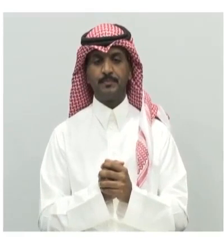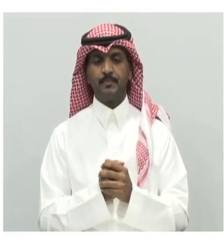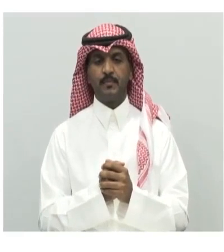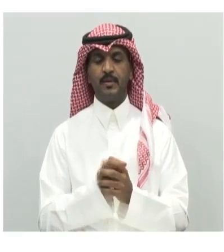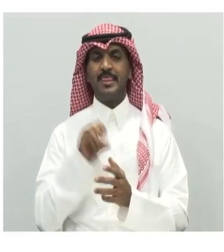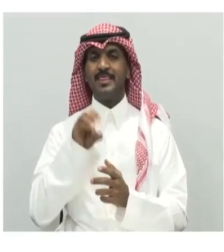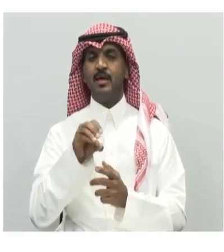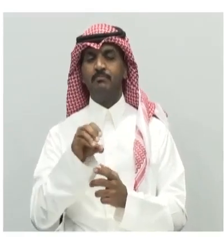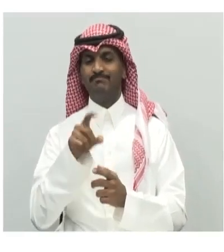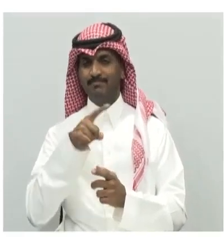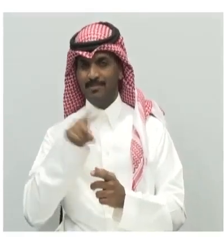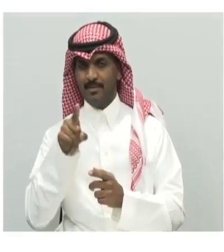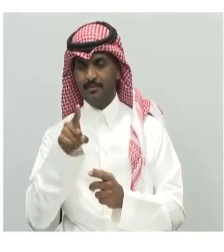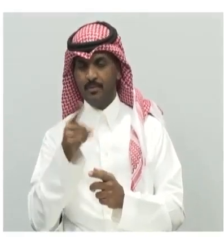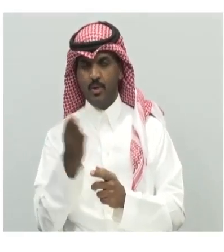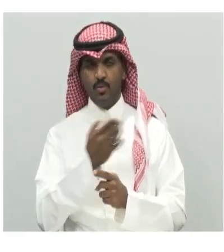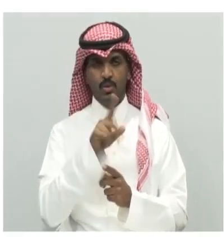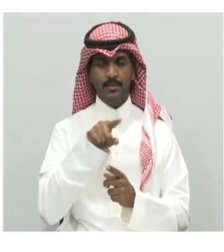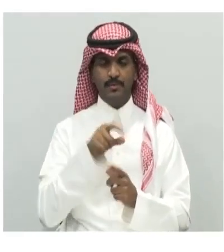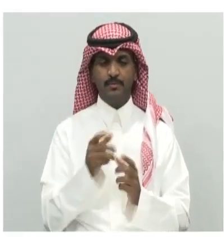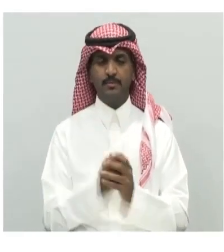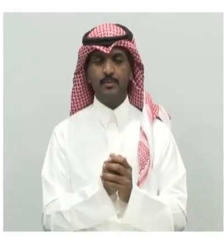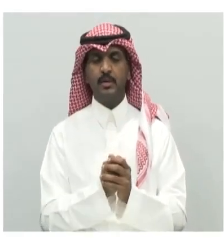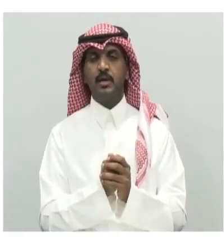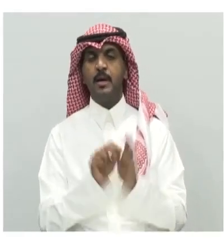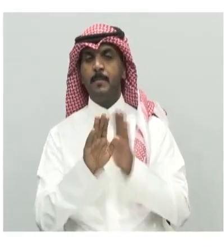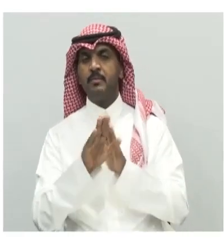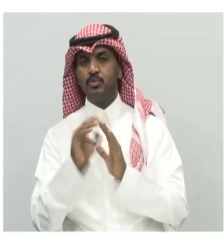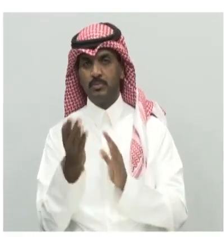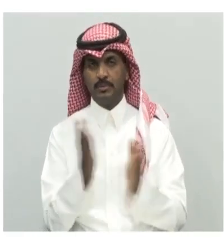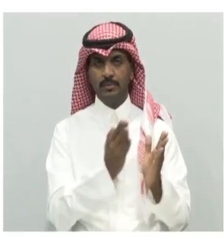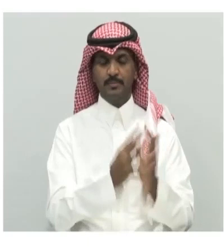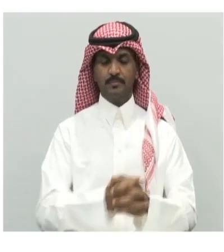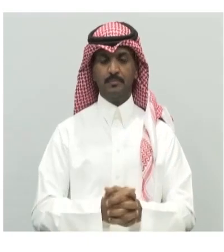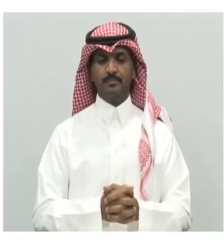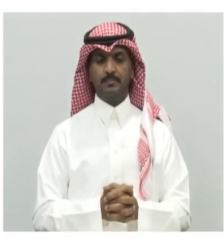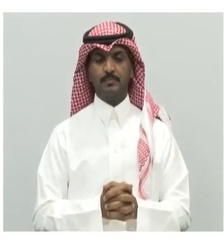ضع علامه صح او خطا امام العبارات التاليه